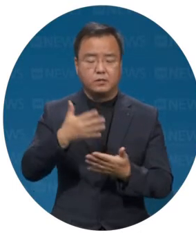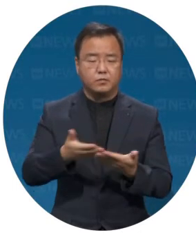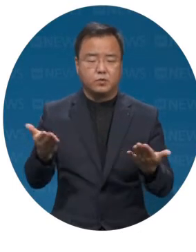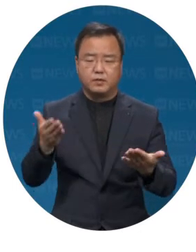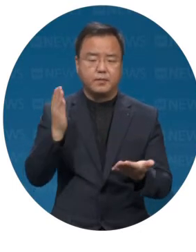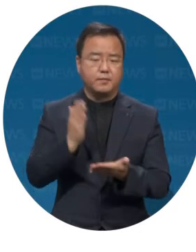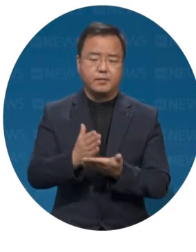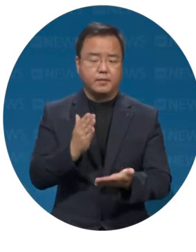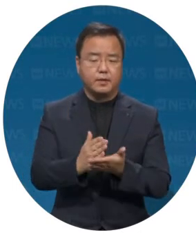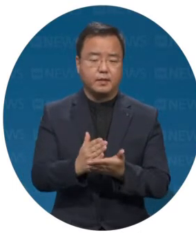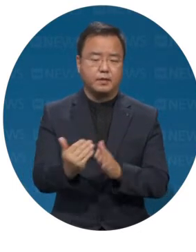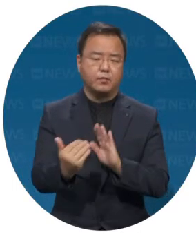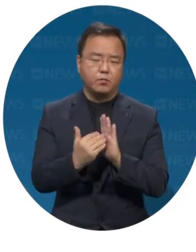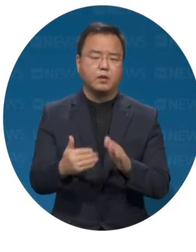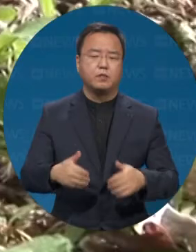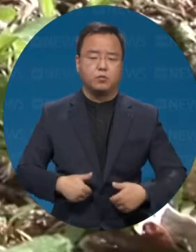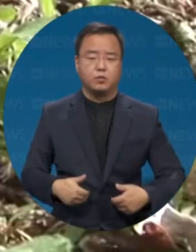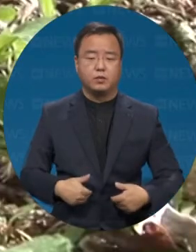한다고 경고했습니다.